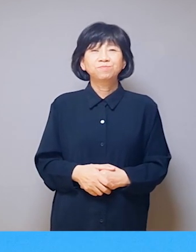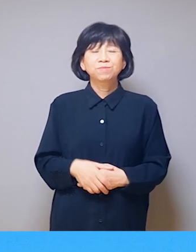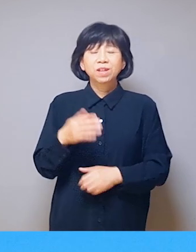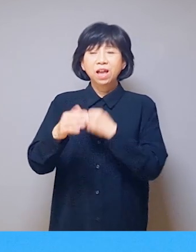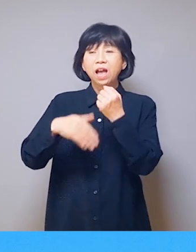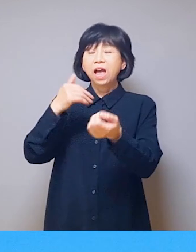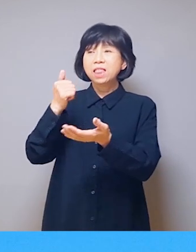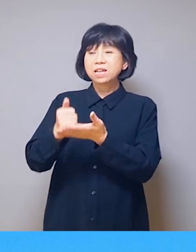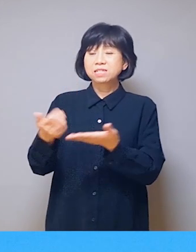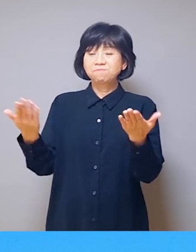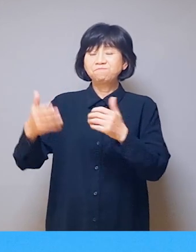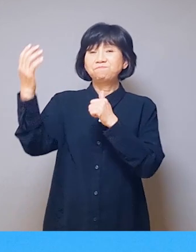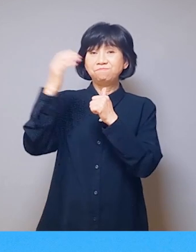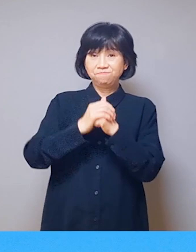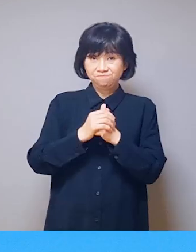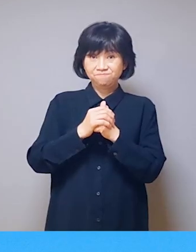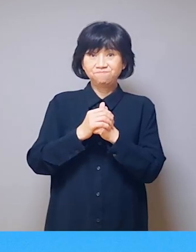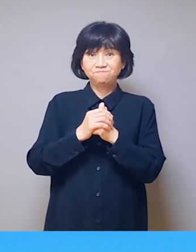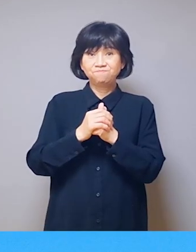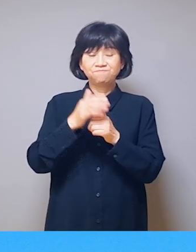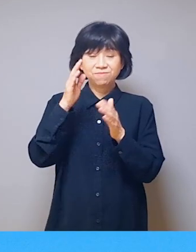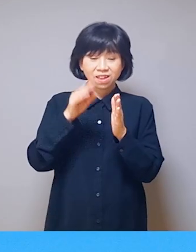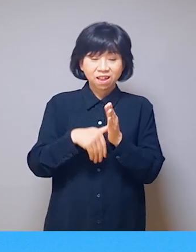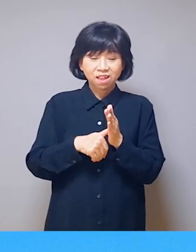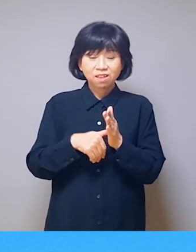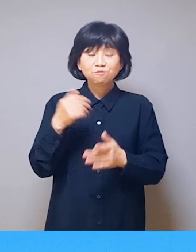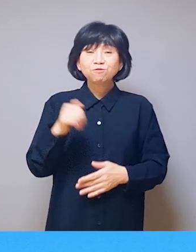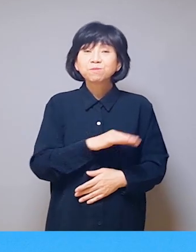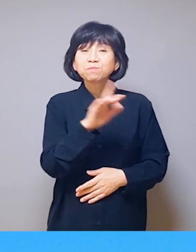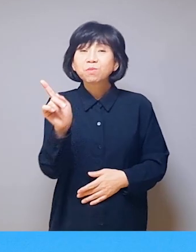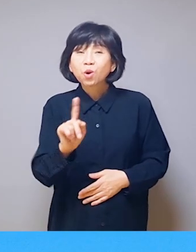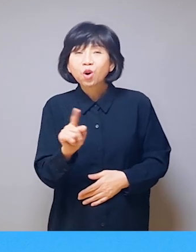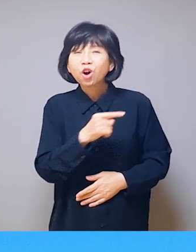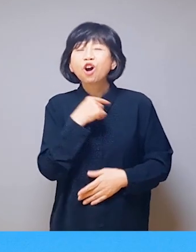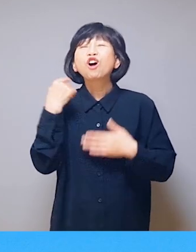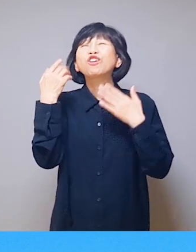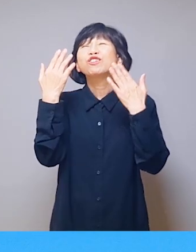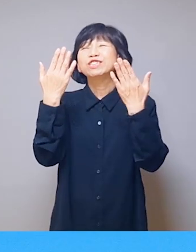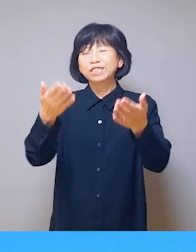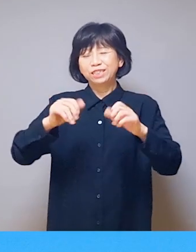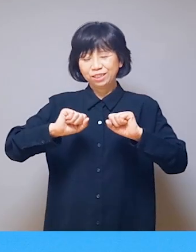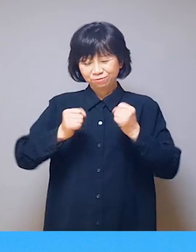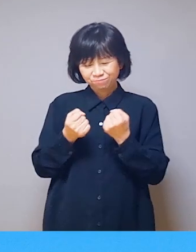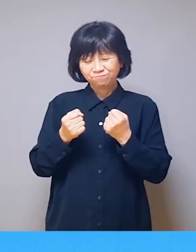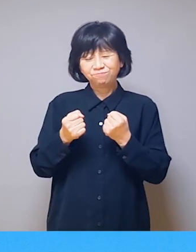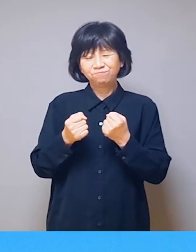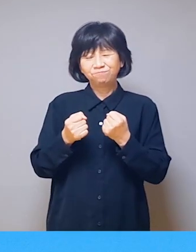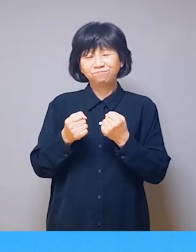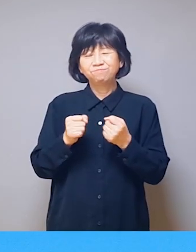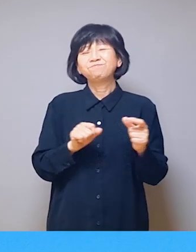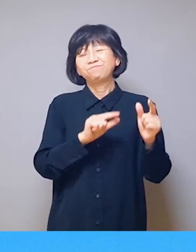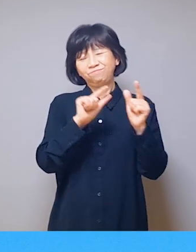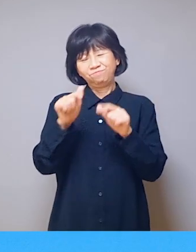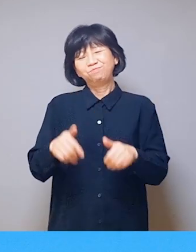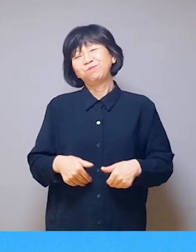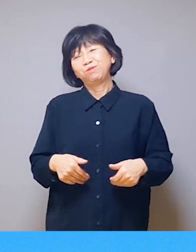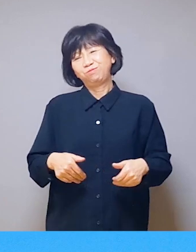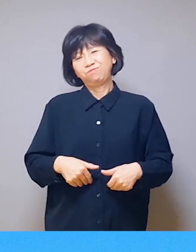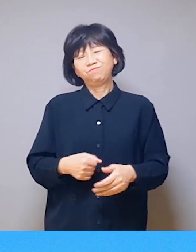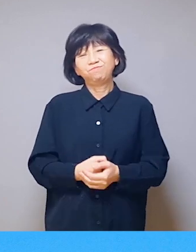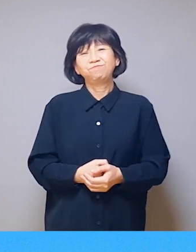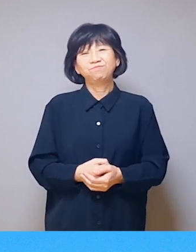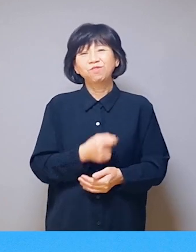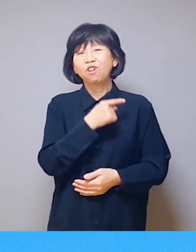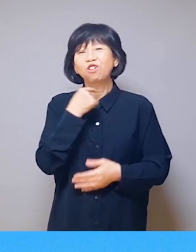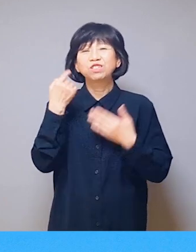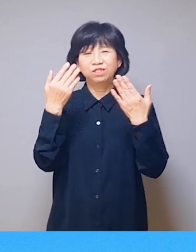하나님이 우리에게 사명을 주셨고요. 이제는 그 사명을 가지고 어떤 길을 가야 된다고요? 헌신의 길을 가야